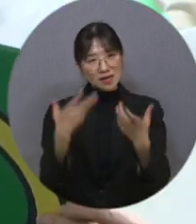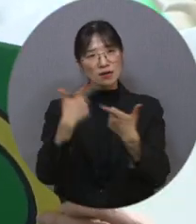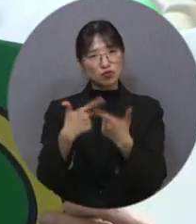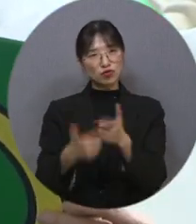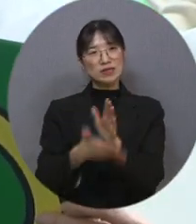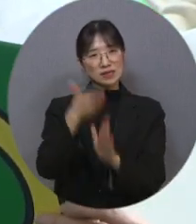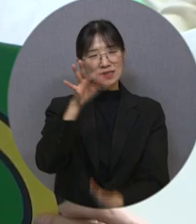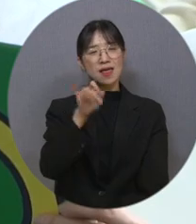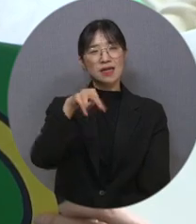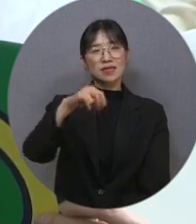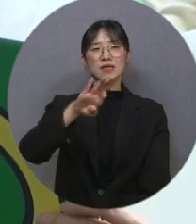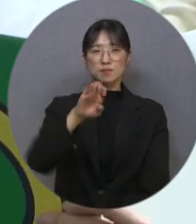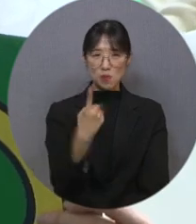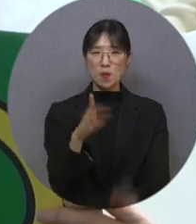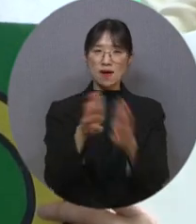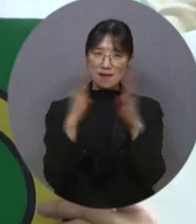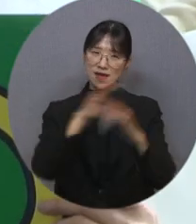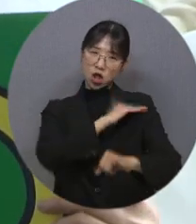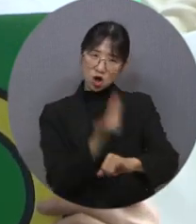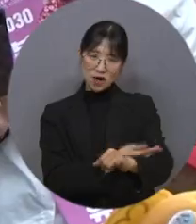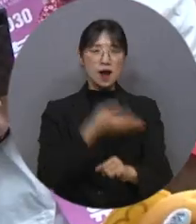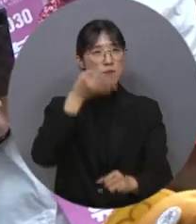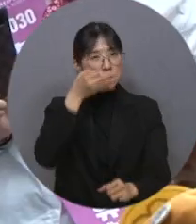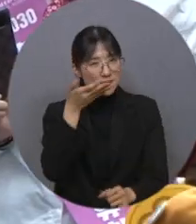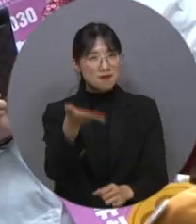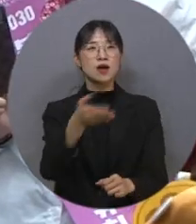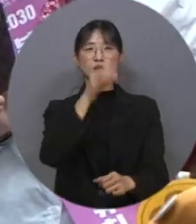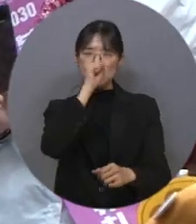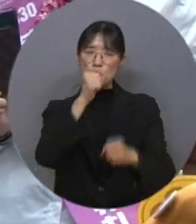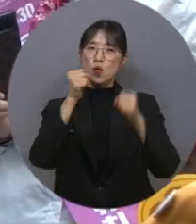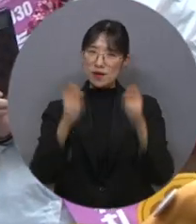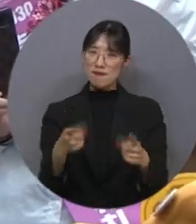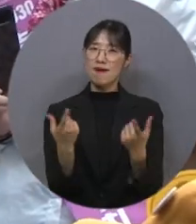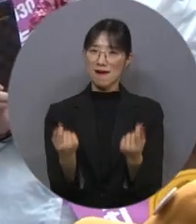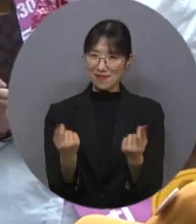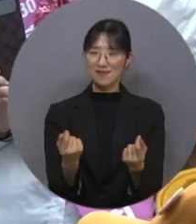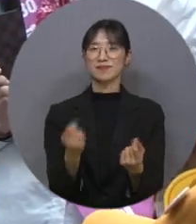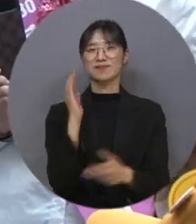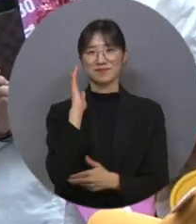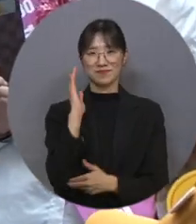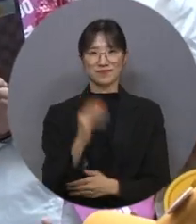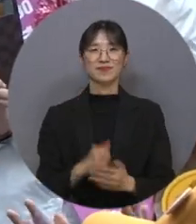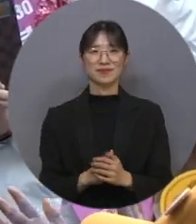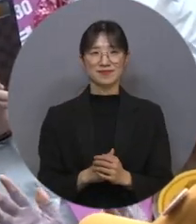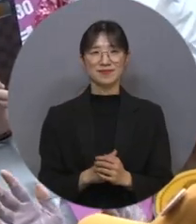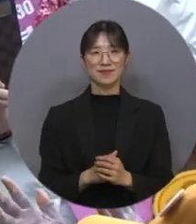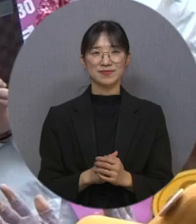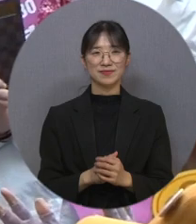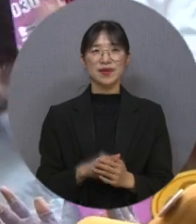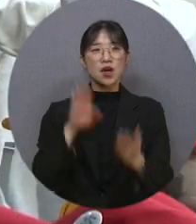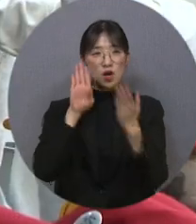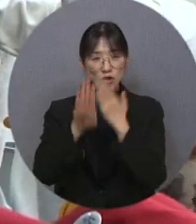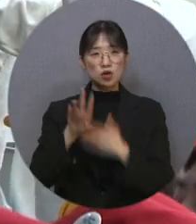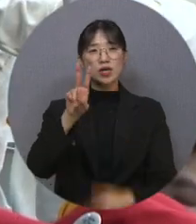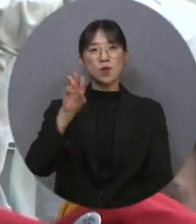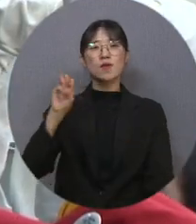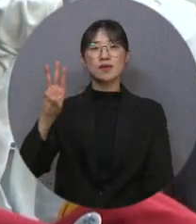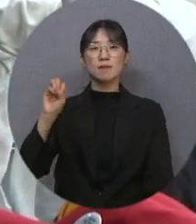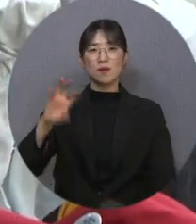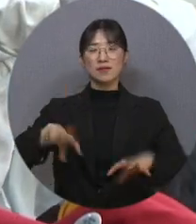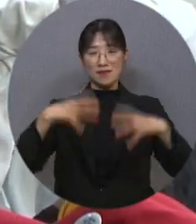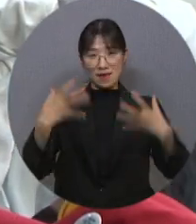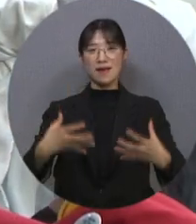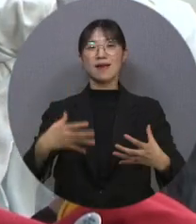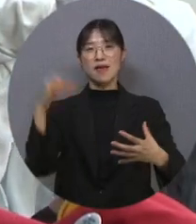부산시의 엑스포 개최 역량을 돋보이게 하는 좋은 기회가 될 것이라고 전했습니다. 향후 2030